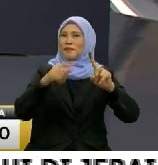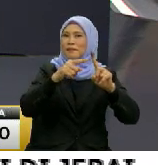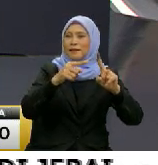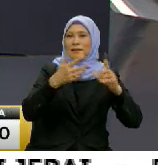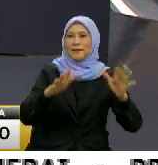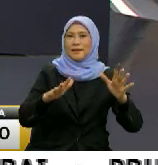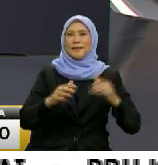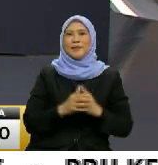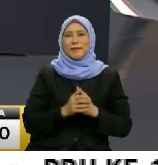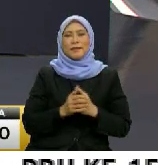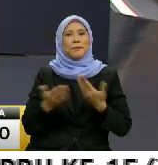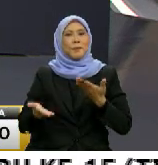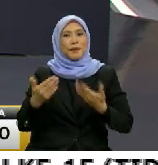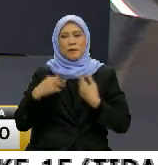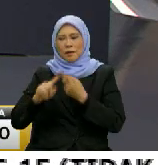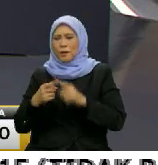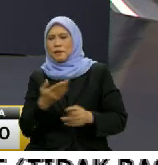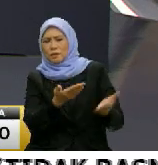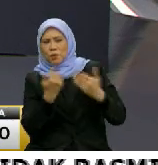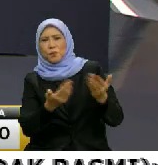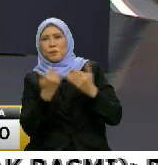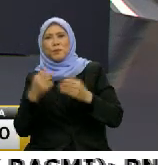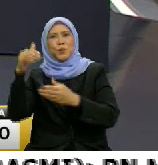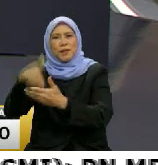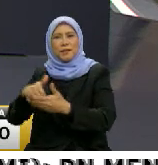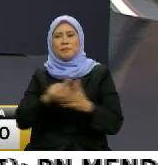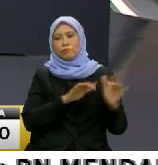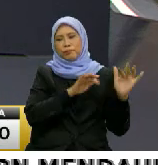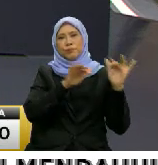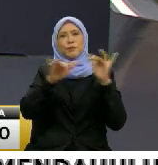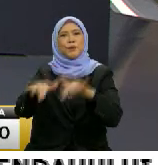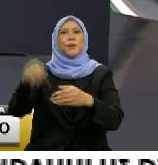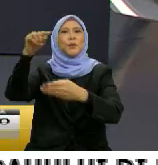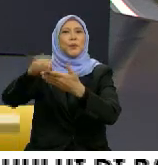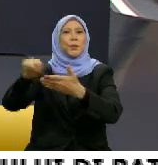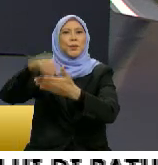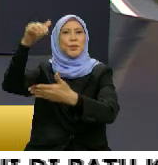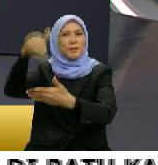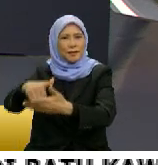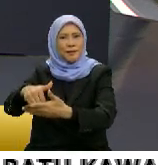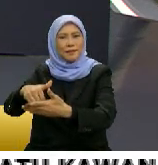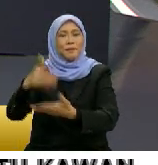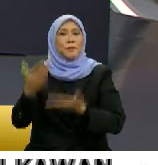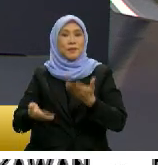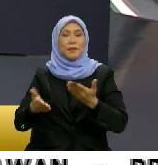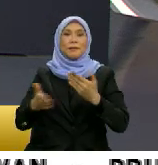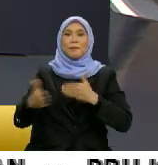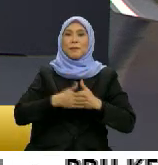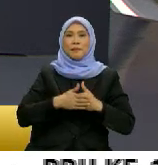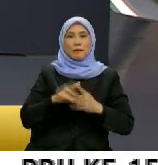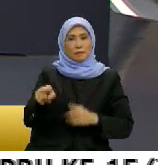ada tekanan daripada peer, jom kita mengundi, semua akan pergi sama mengundi. Dan mereka juga mungkin balik